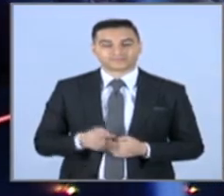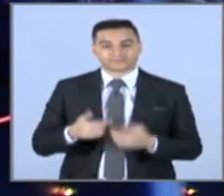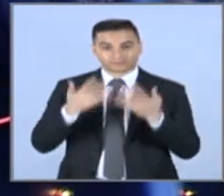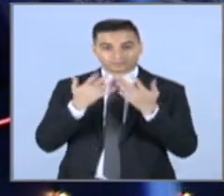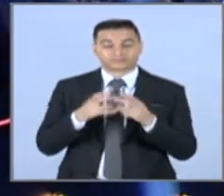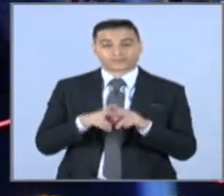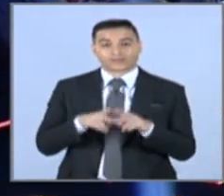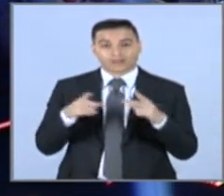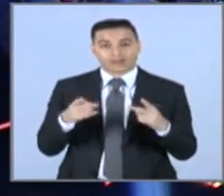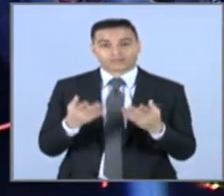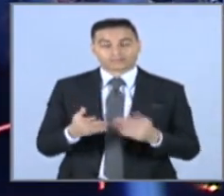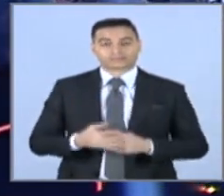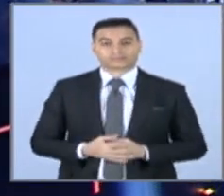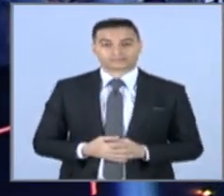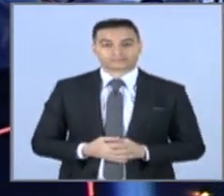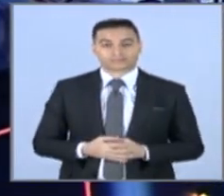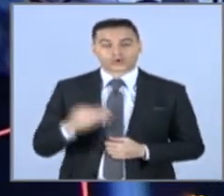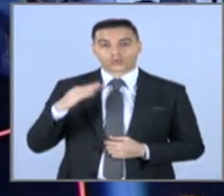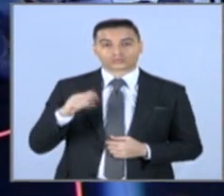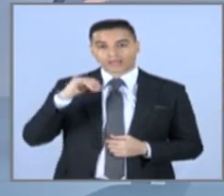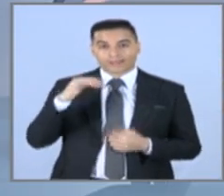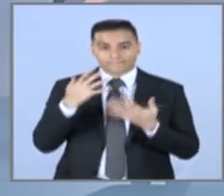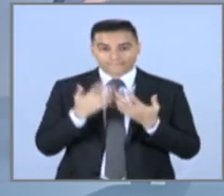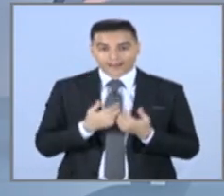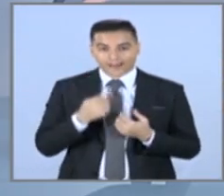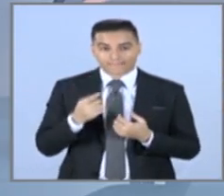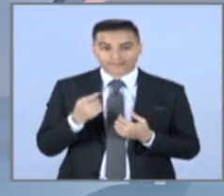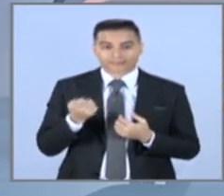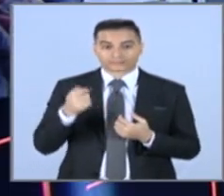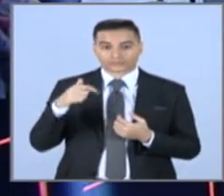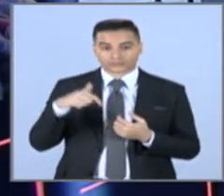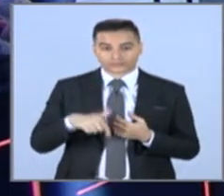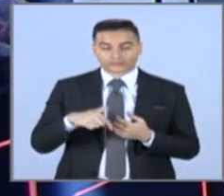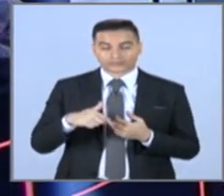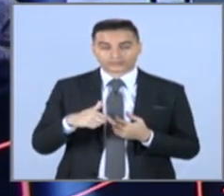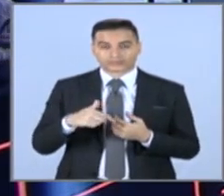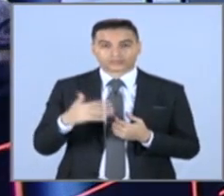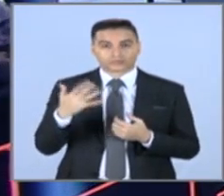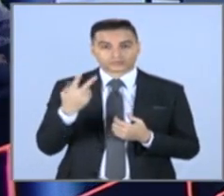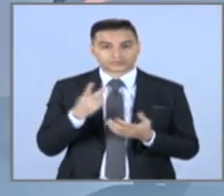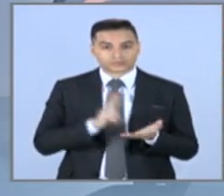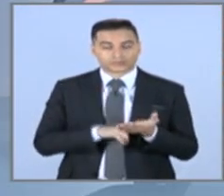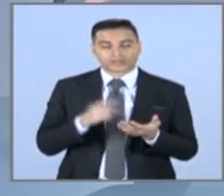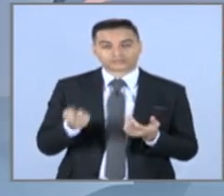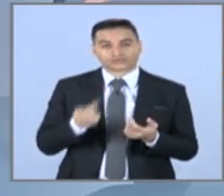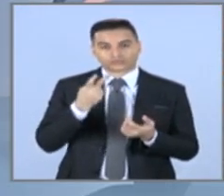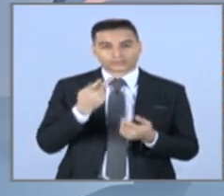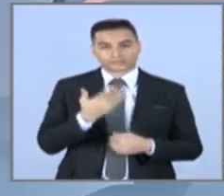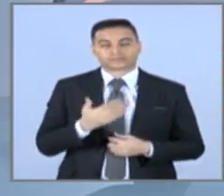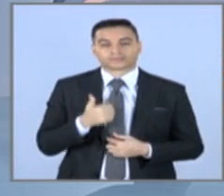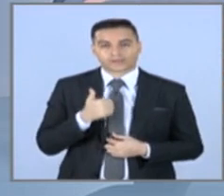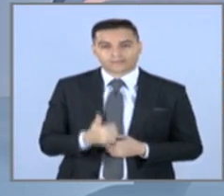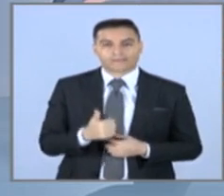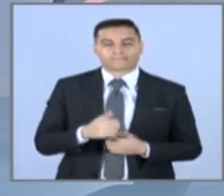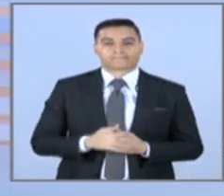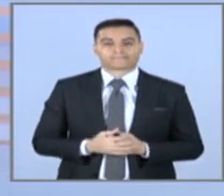النتيجة اتغيرت. حسام كنتوا كام؟ كنا 65. 65 واتنين صح؟ 75.